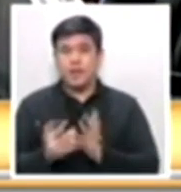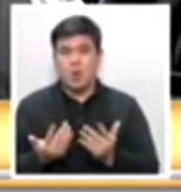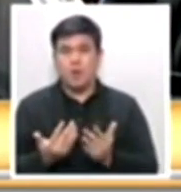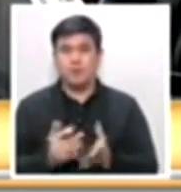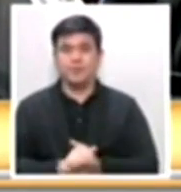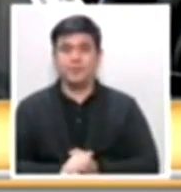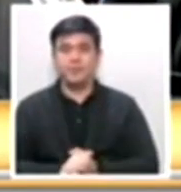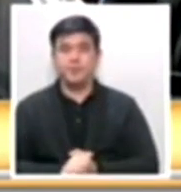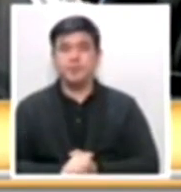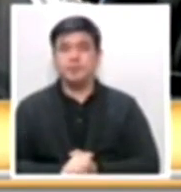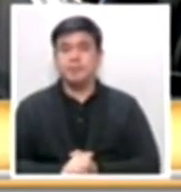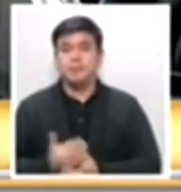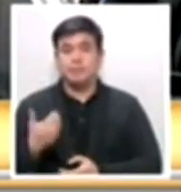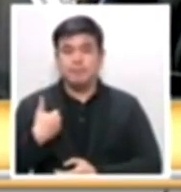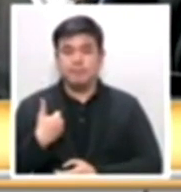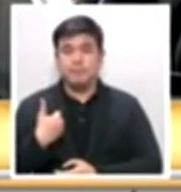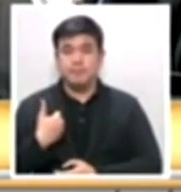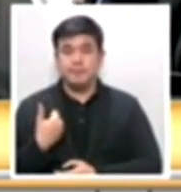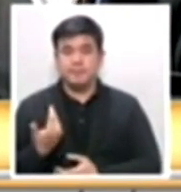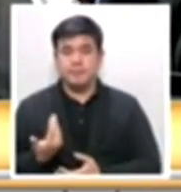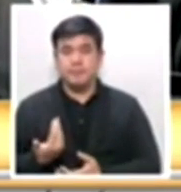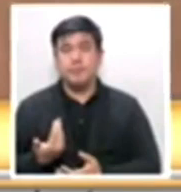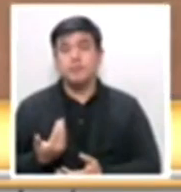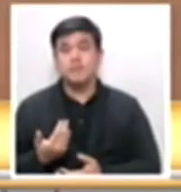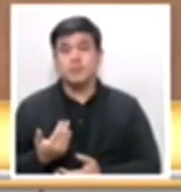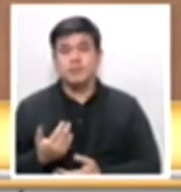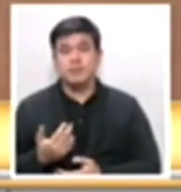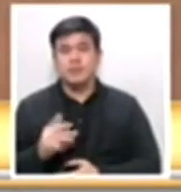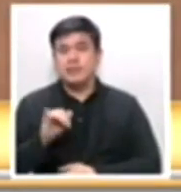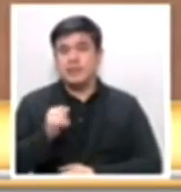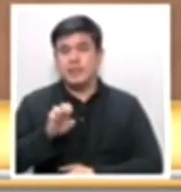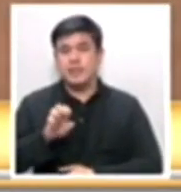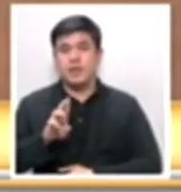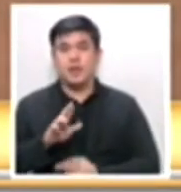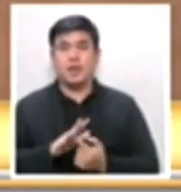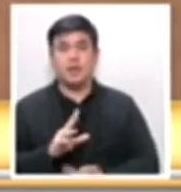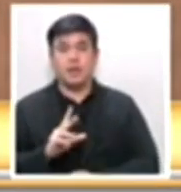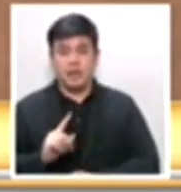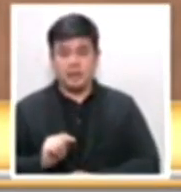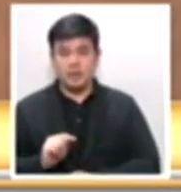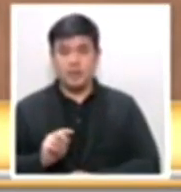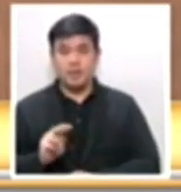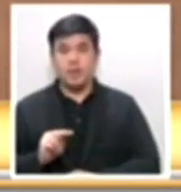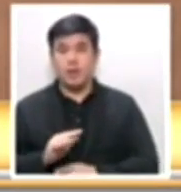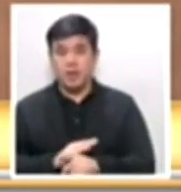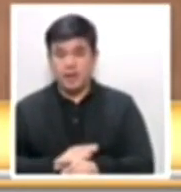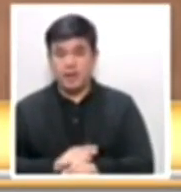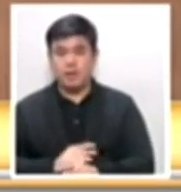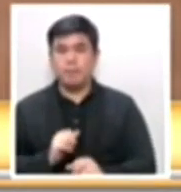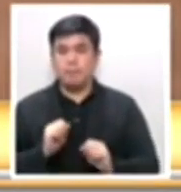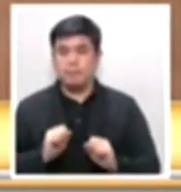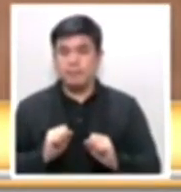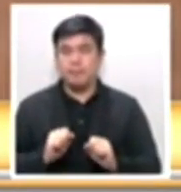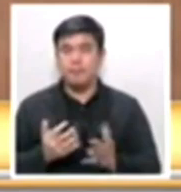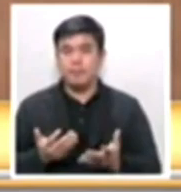ครับก็เชิญท่านจิรัตน์นะครับท่านจิรัตน์เหลือเวลาเยอะจะแบ่งให้ท่านรัฐมนตรีหน่อ